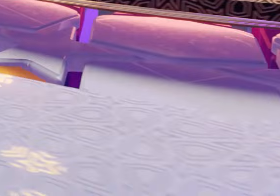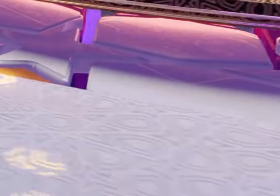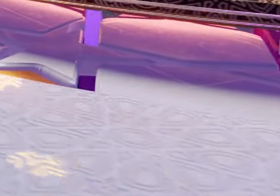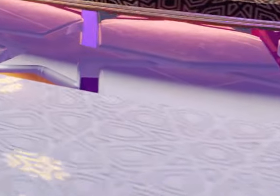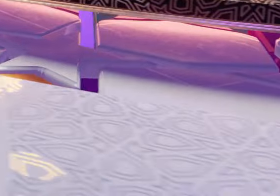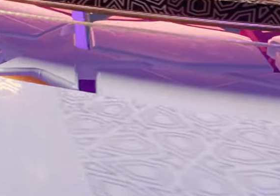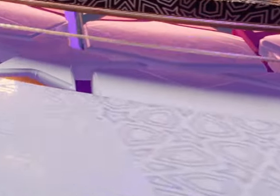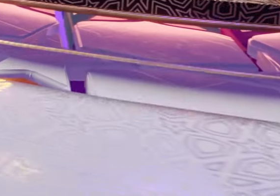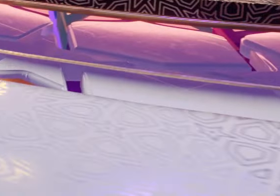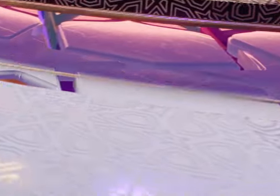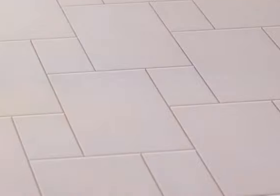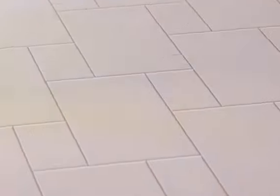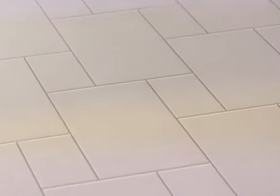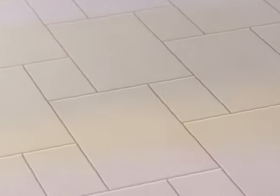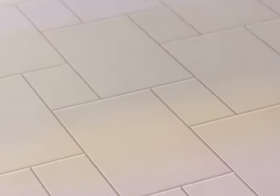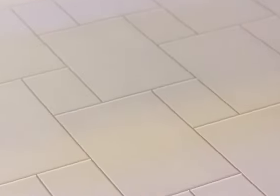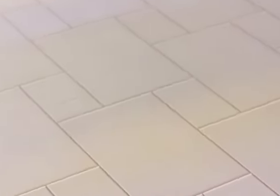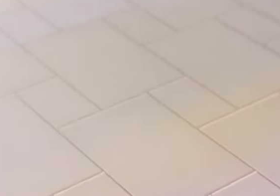Waja'alhu lana